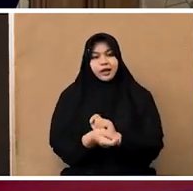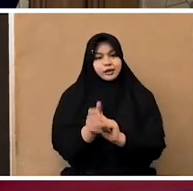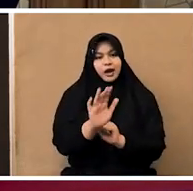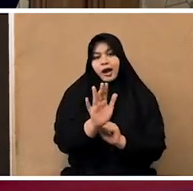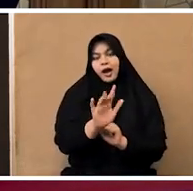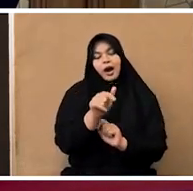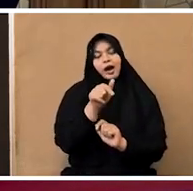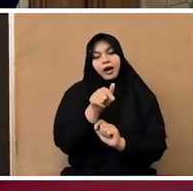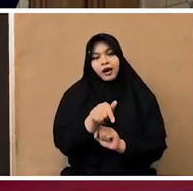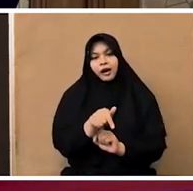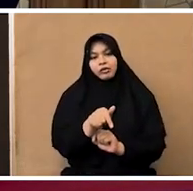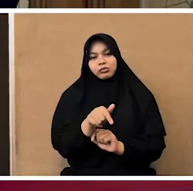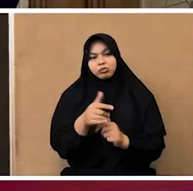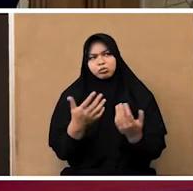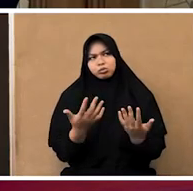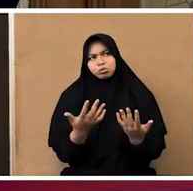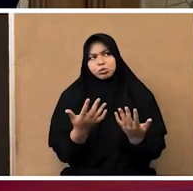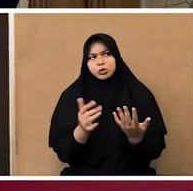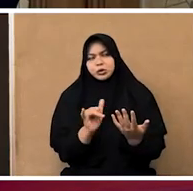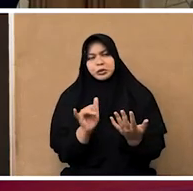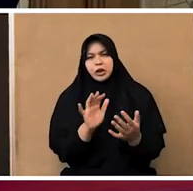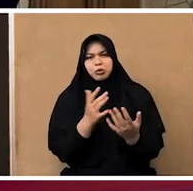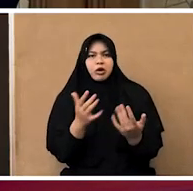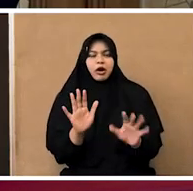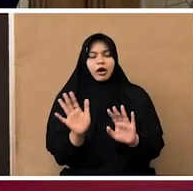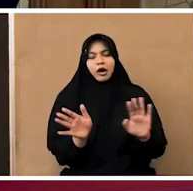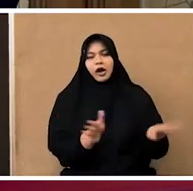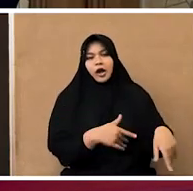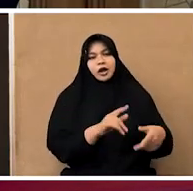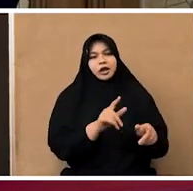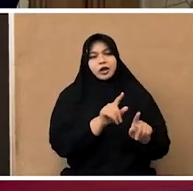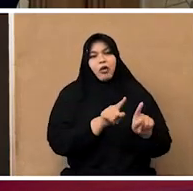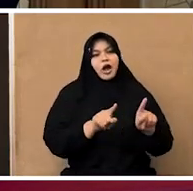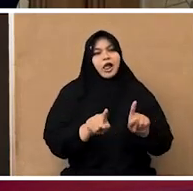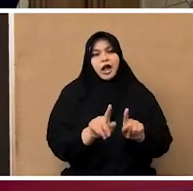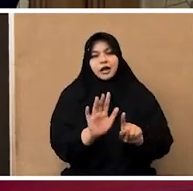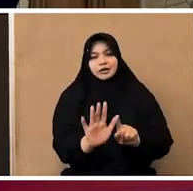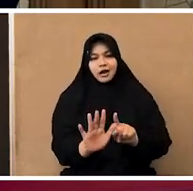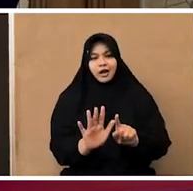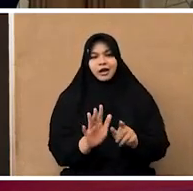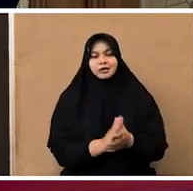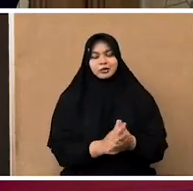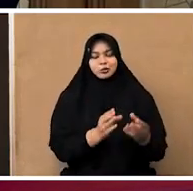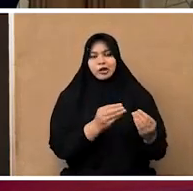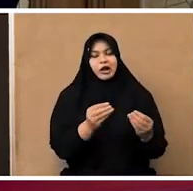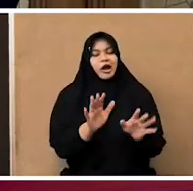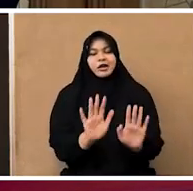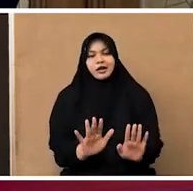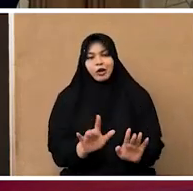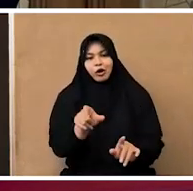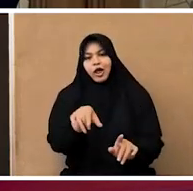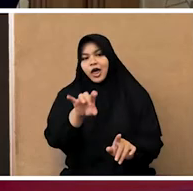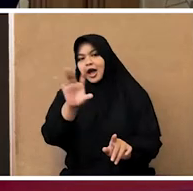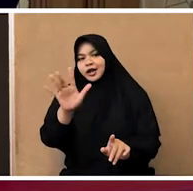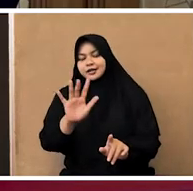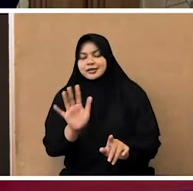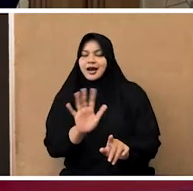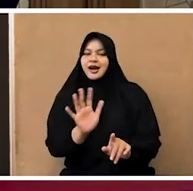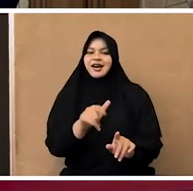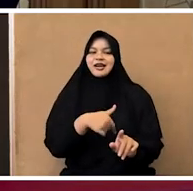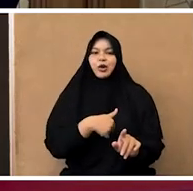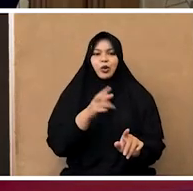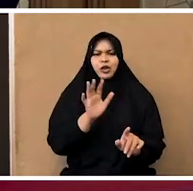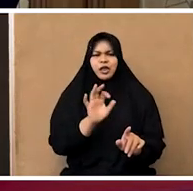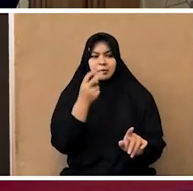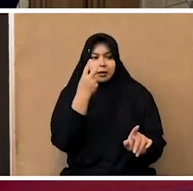gitu Ya udah deh di di apa di wakilkan aja gitu terus kemudian diserahkan aja atau bahkan kemudian tanpa